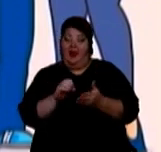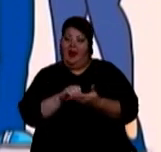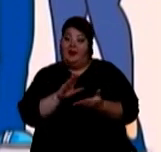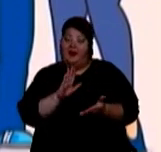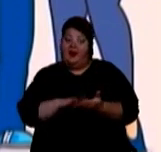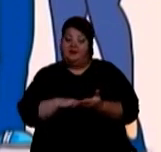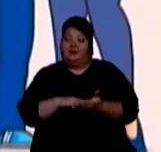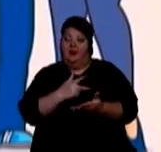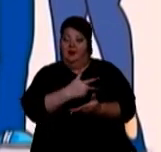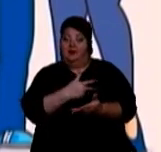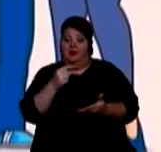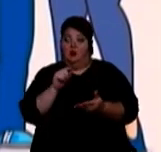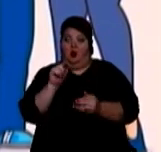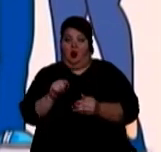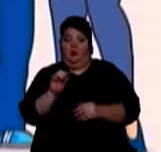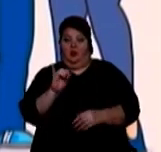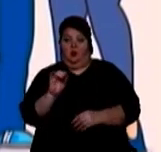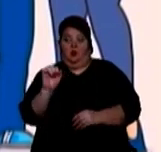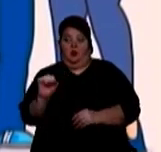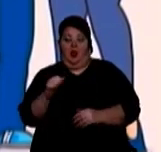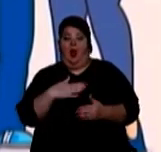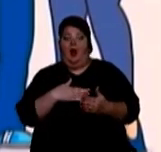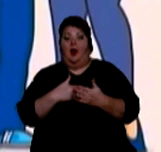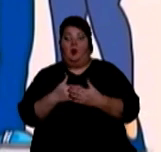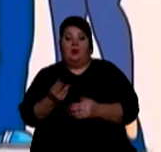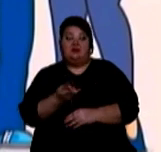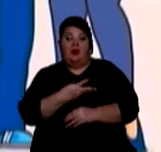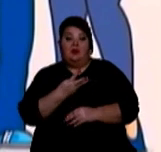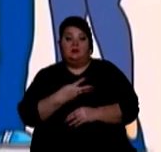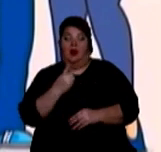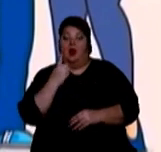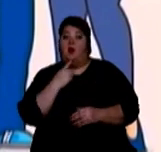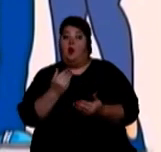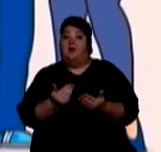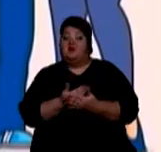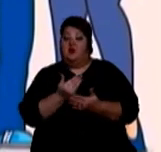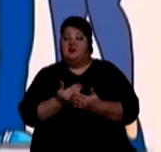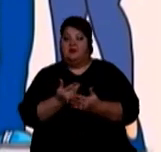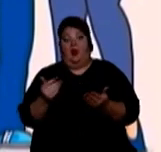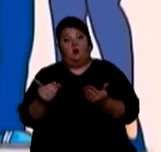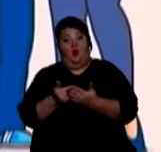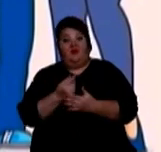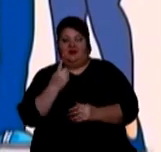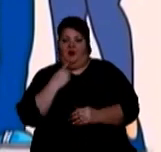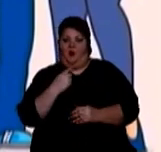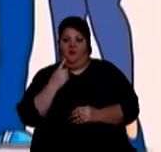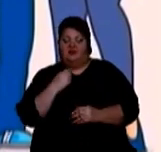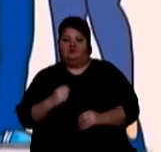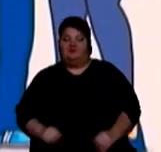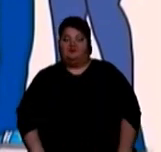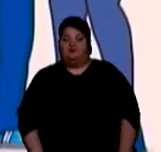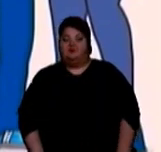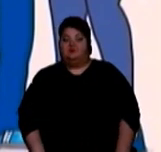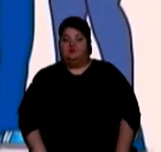на donor.ua. Громадська ініціатива «Кров новин. Новини крові».